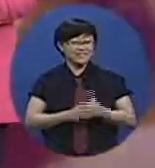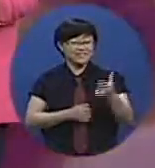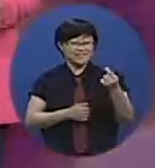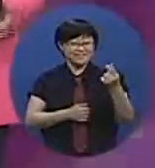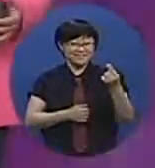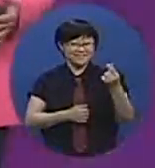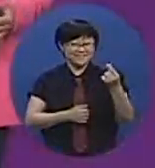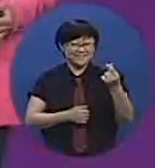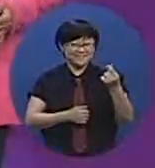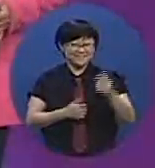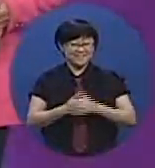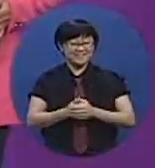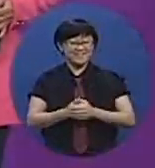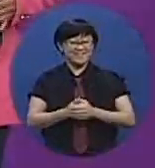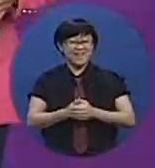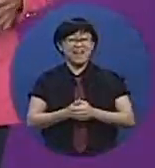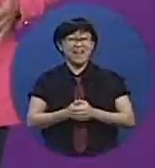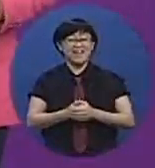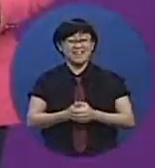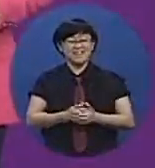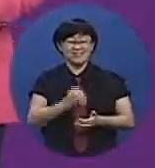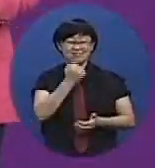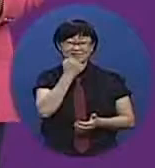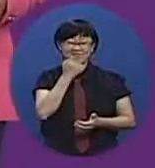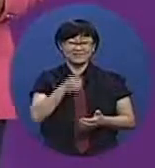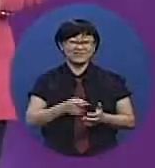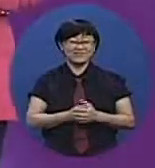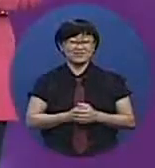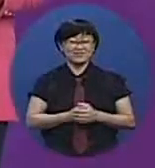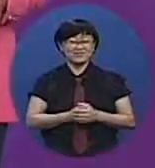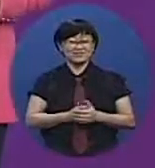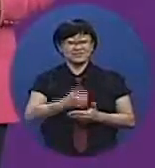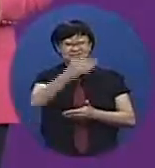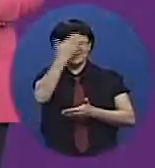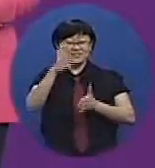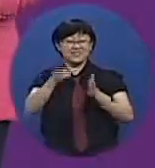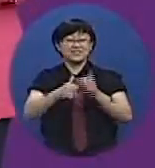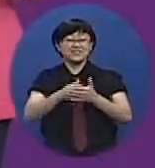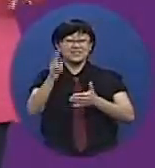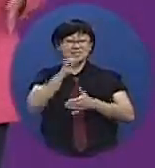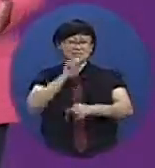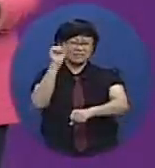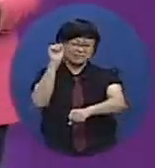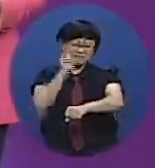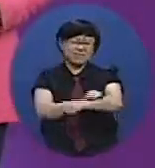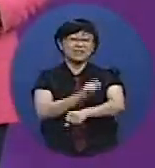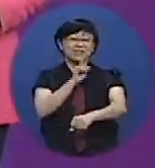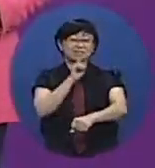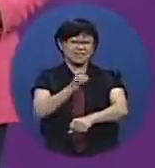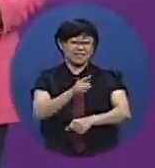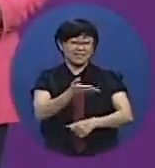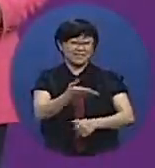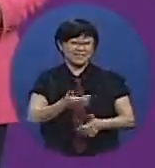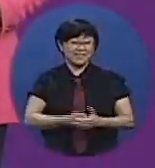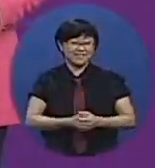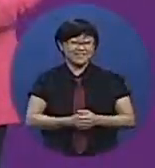이렇게 제가 살릴게요. 예. 아니 근데 예. 젊으셨을 때 노래를 그렇게 또